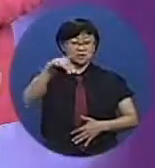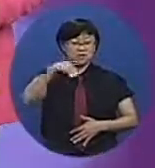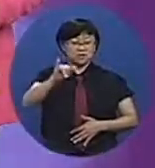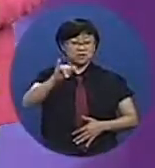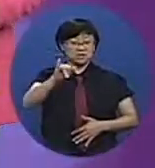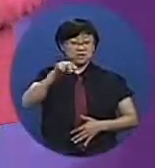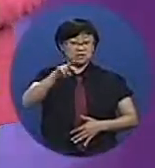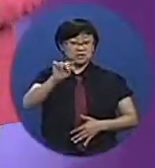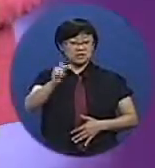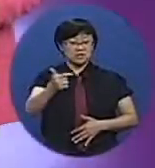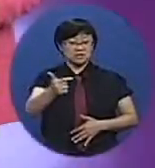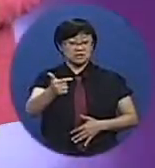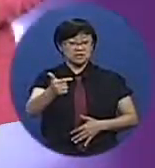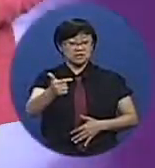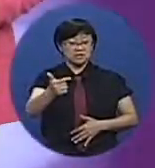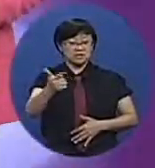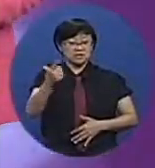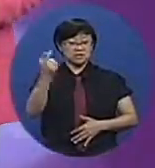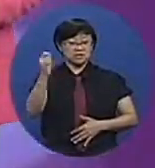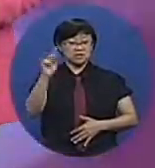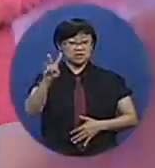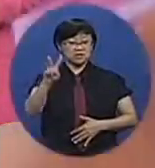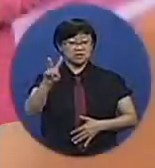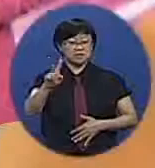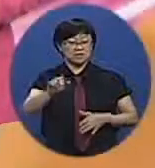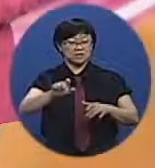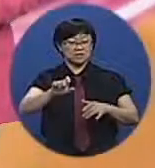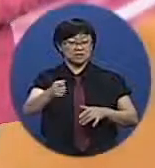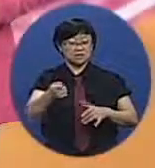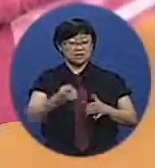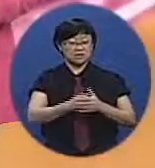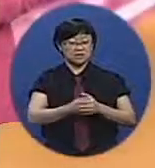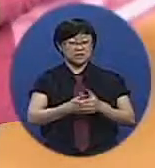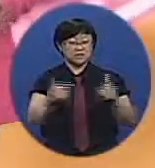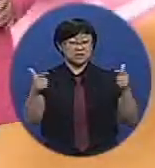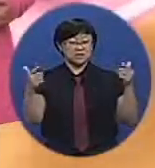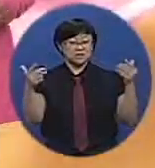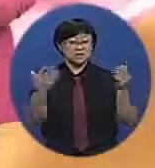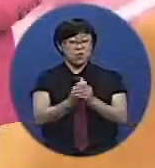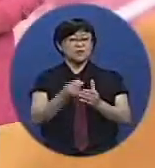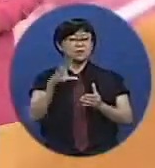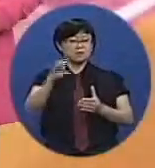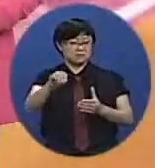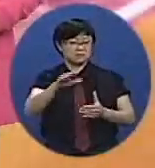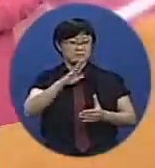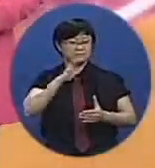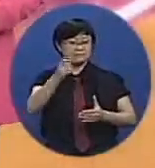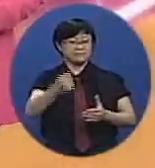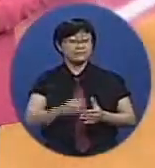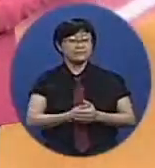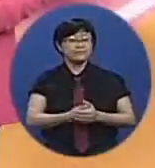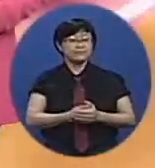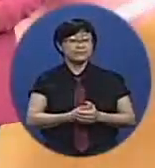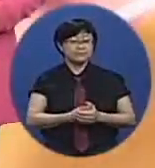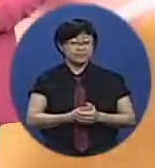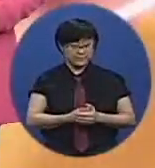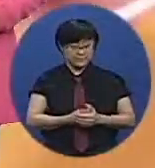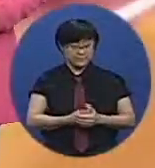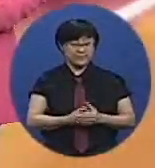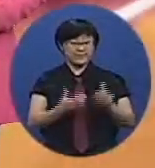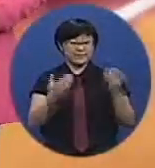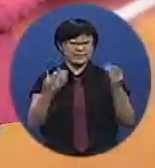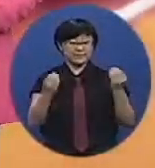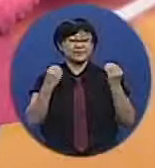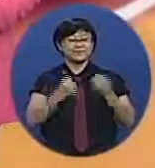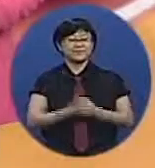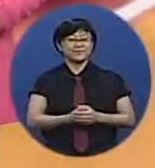TV를 켜 놓으셨어요? TV 좀 켜졌는데요. 이거 마. 아, 완전히 끄셔야 네. 돼요. 완전히 끄셔야지. 예, 예, 알겠습니다. 예,